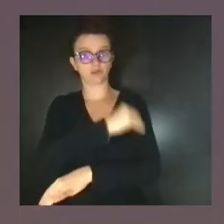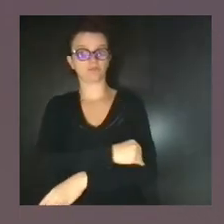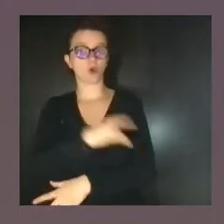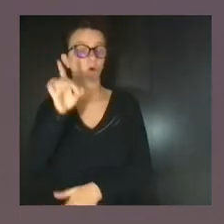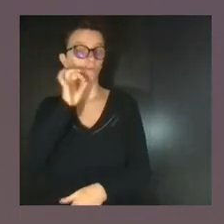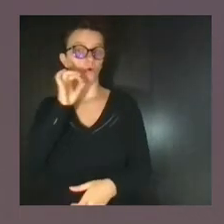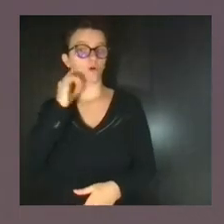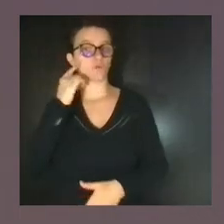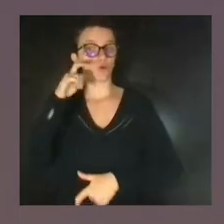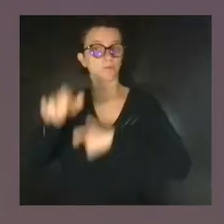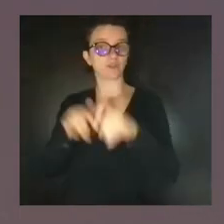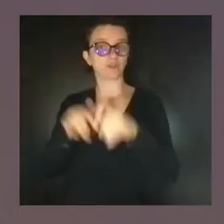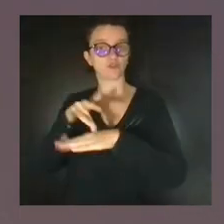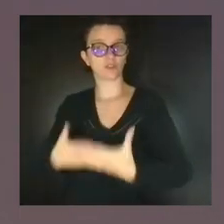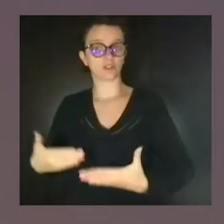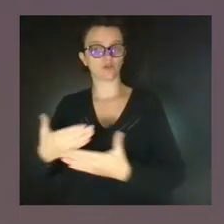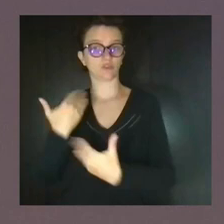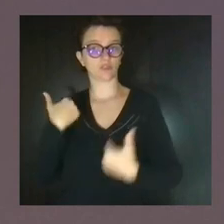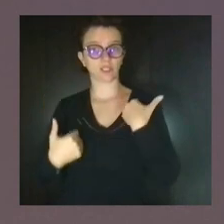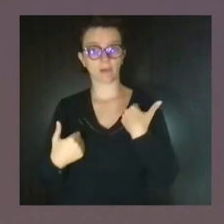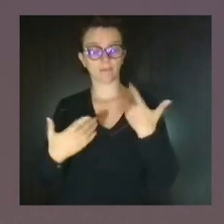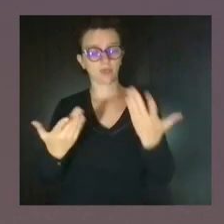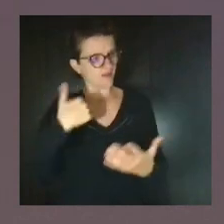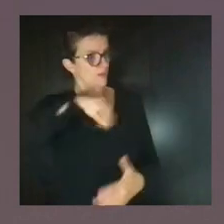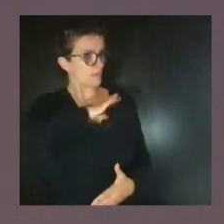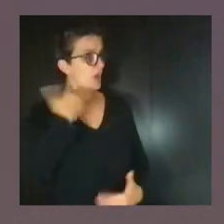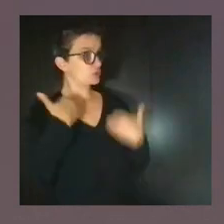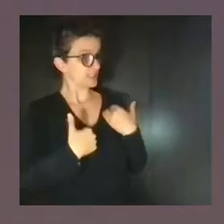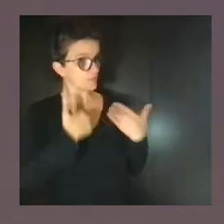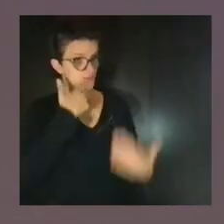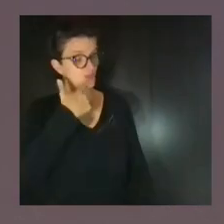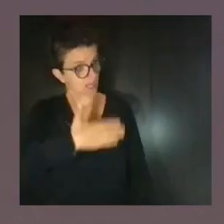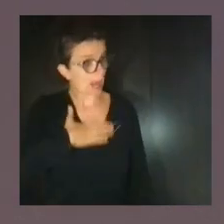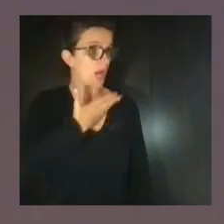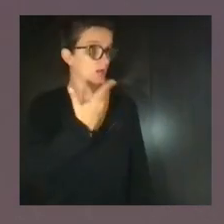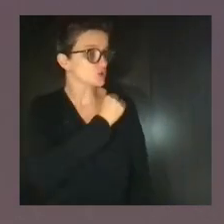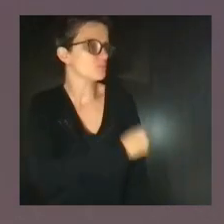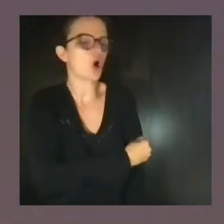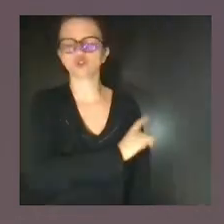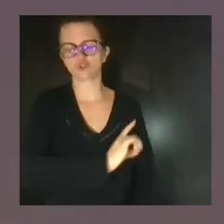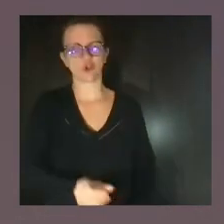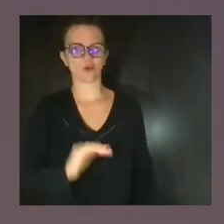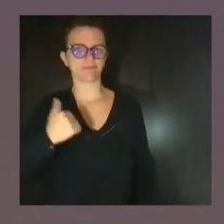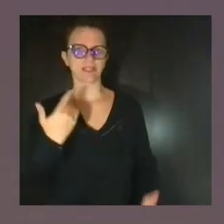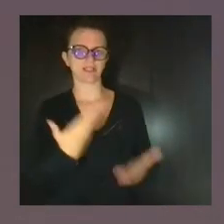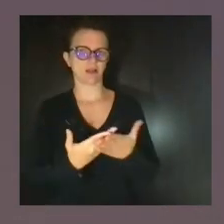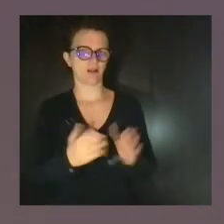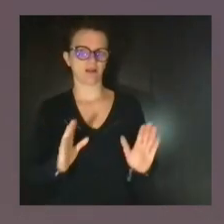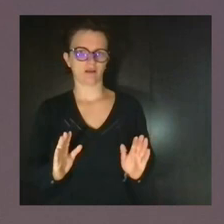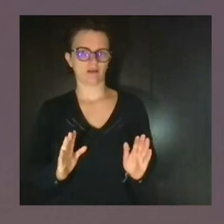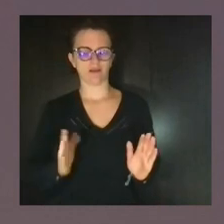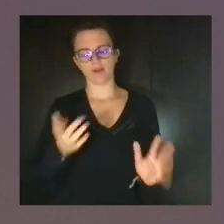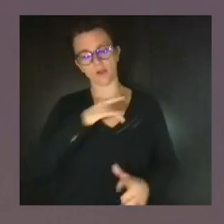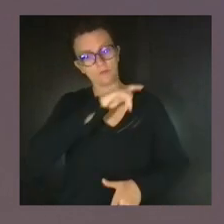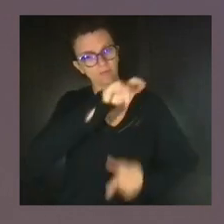tout à l'heure. Ce n'est pas parce qu'on est handicapé qu'on aime le sport. Ce n'est pas ça que ça veut dire. Ça veut dire qu'aujourd'hui, cette population en situation de handicap, elle